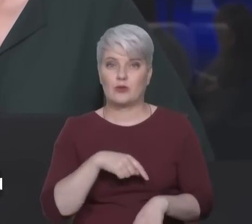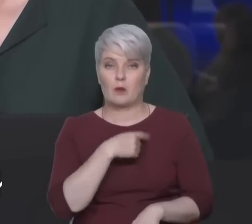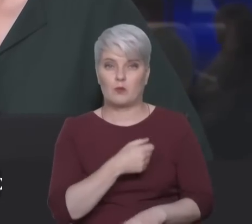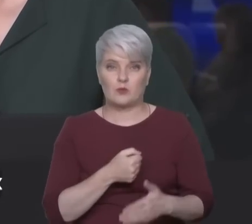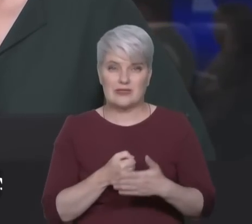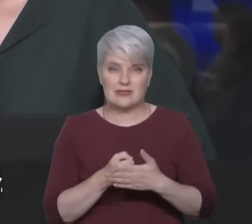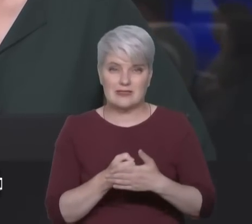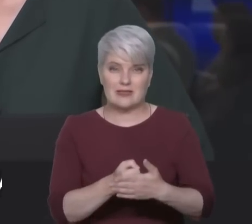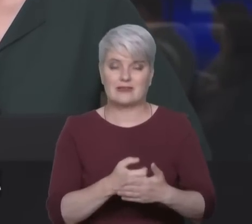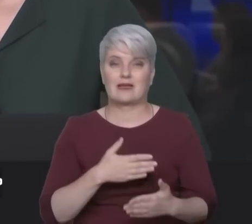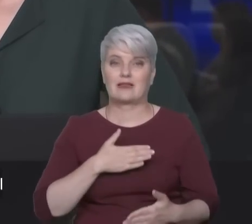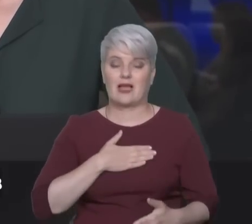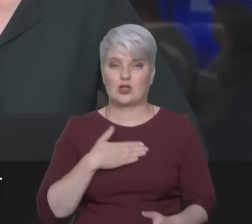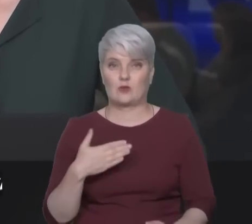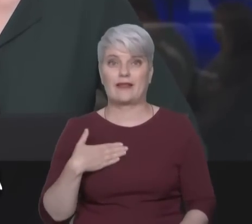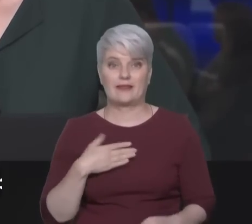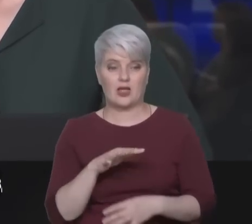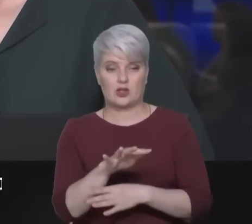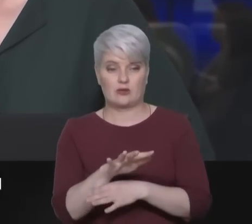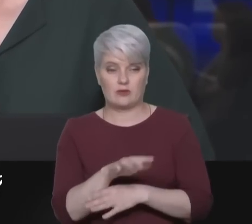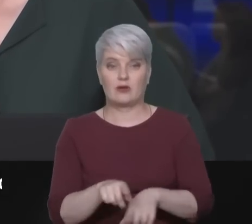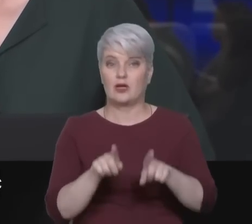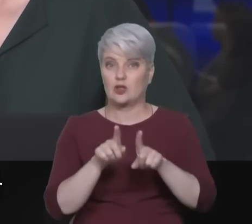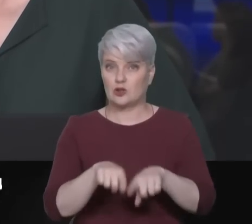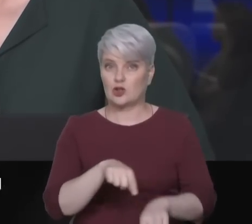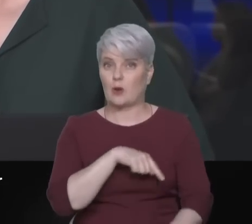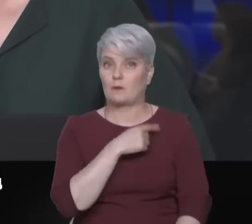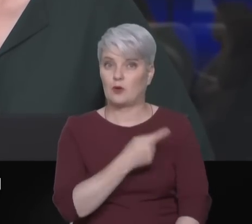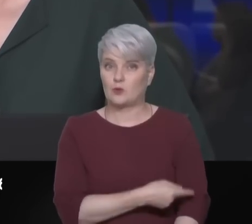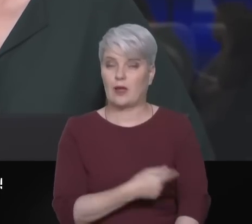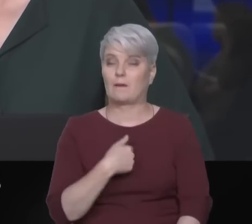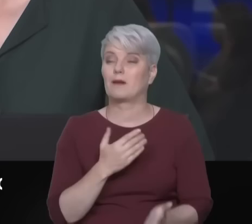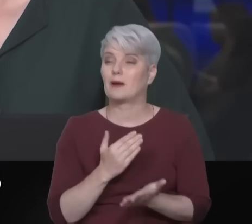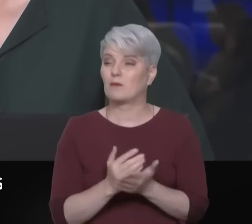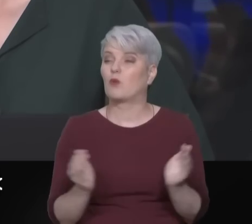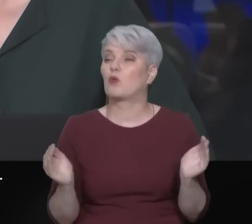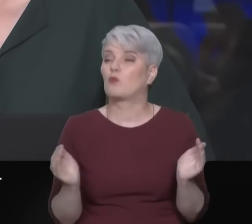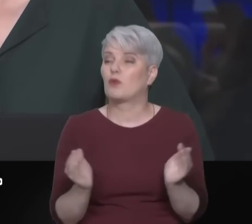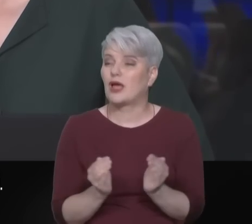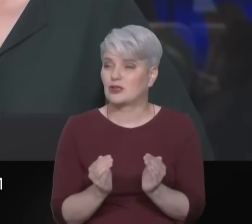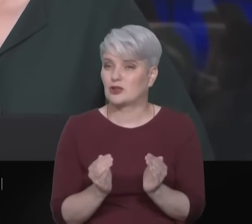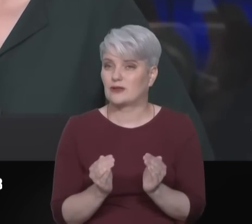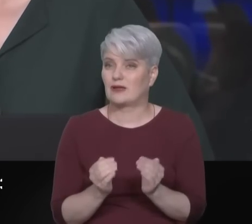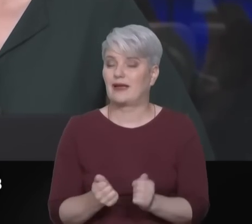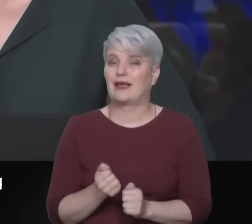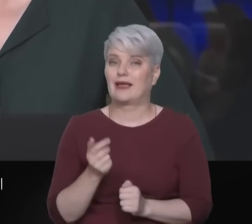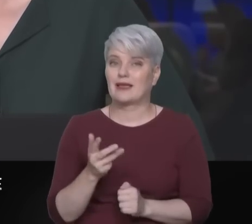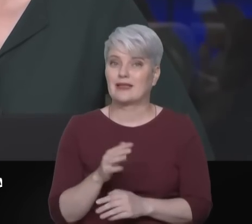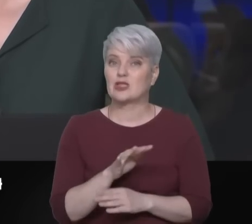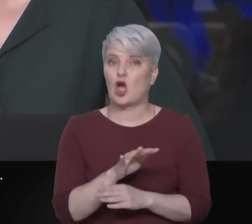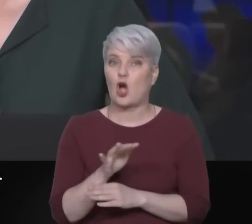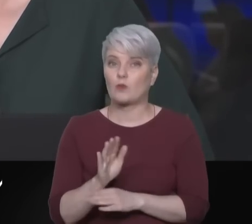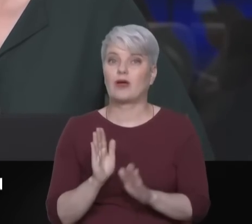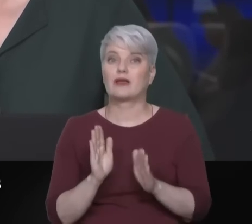що наша контрбатарейна боротьба теж дуже потужна. Ми маємо трохи менше кількість обстрілів